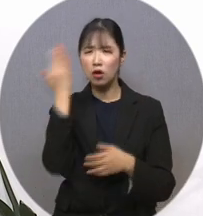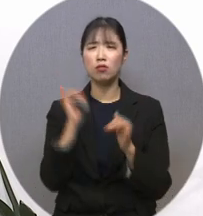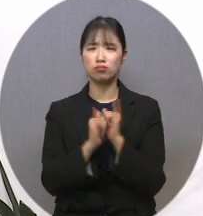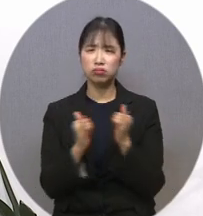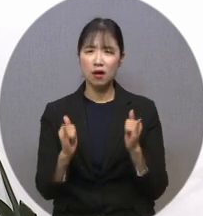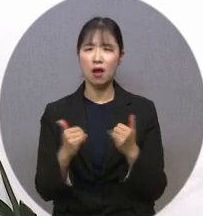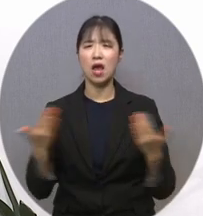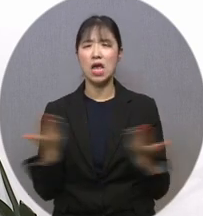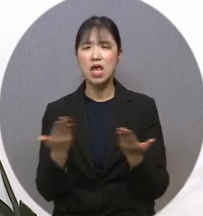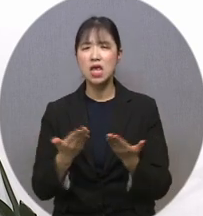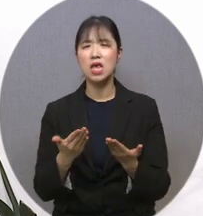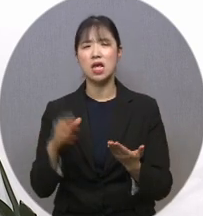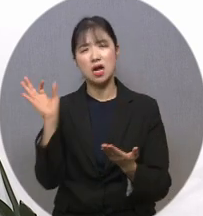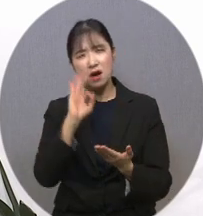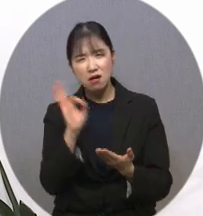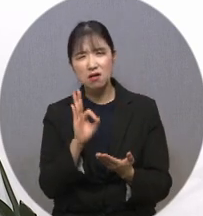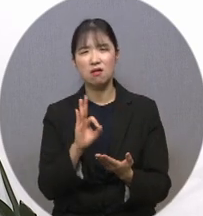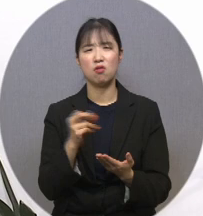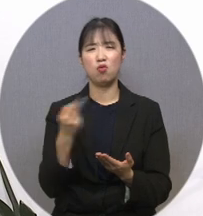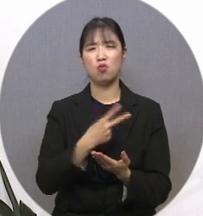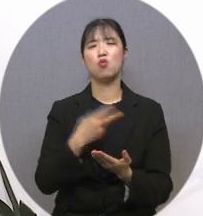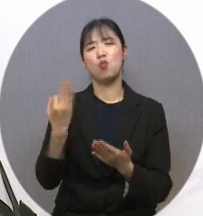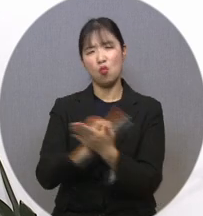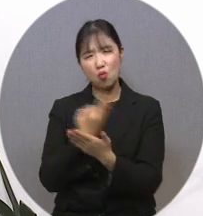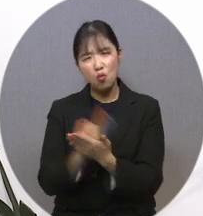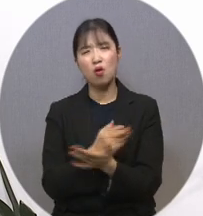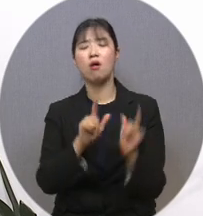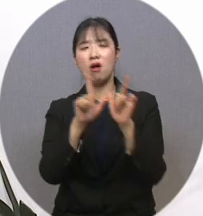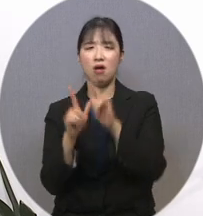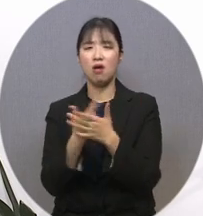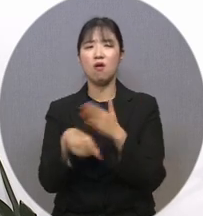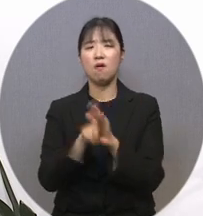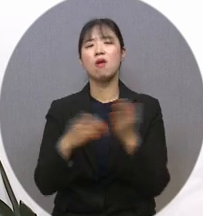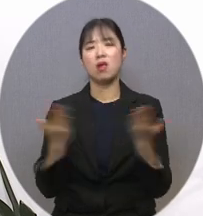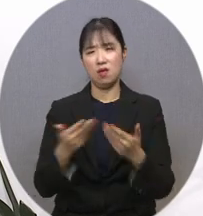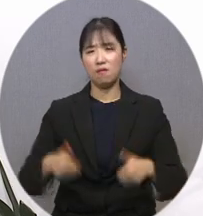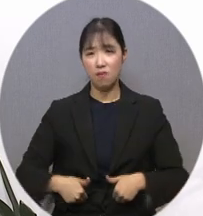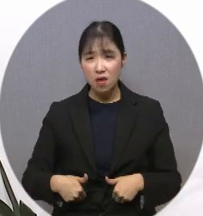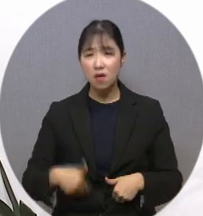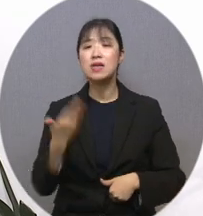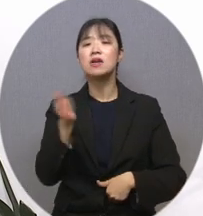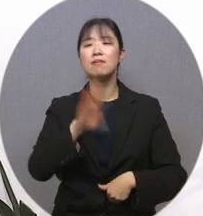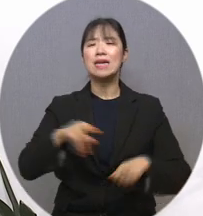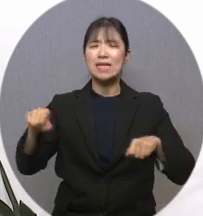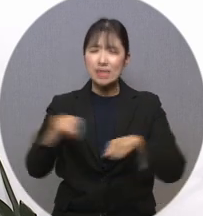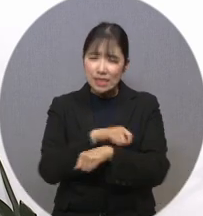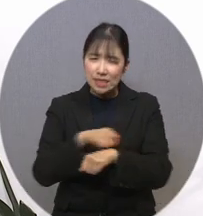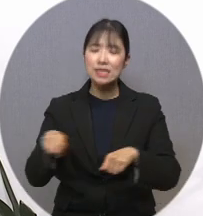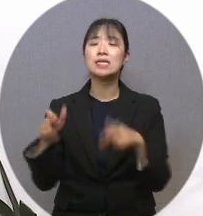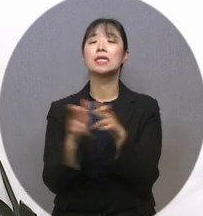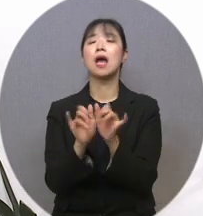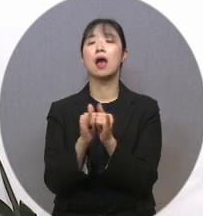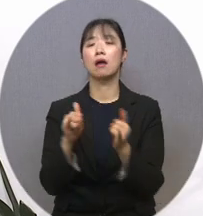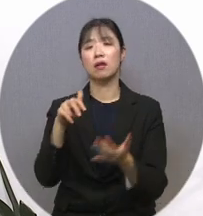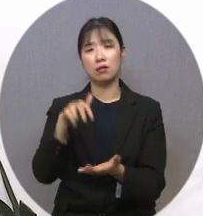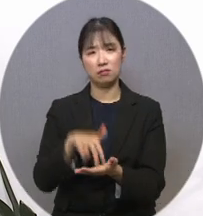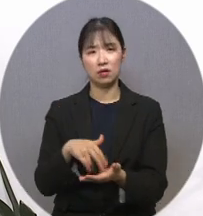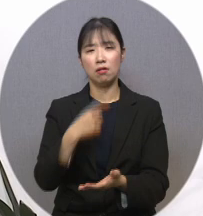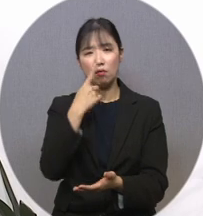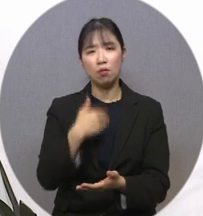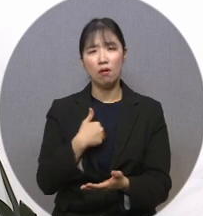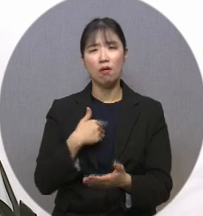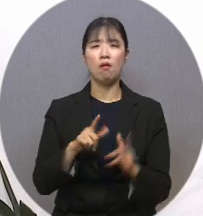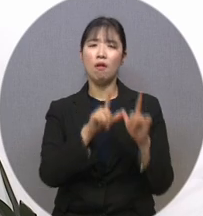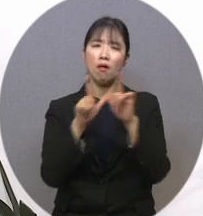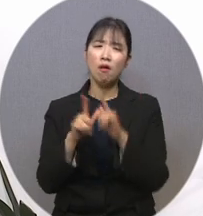젊은이들도 일자리고 다른 분들도 생계를 꾸려가려면 직업이 있어야 되겠지만, 특히 장애인으로서는 자기 생계를